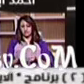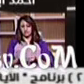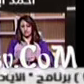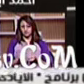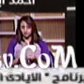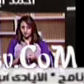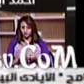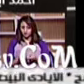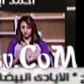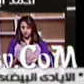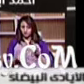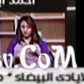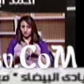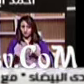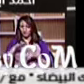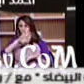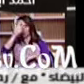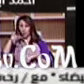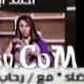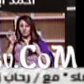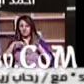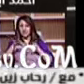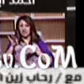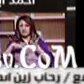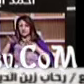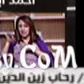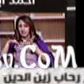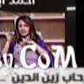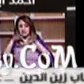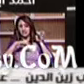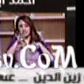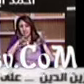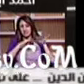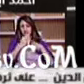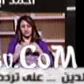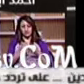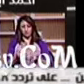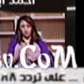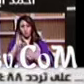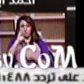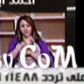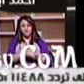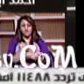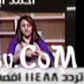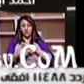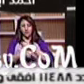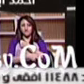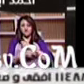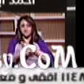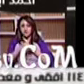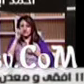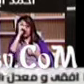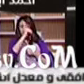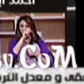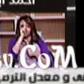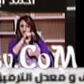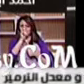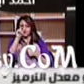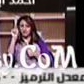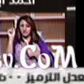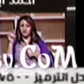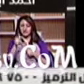لا احنا ككل الشعب بقى سياسي اكلل العيش وال 70% اللي تحت خط الفقر ما حدش بيسال فيهم كله خلاص دلوقتي بقى